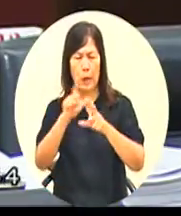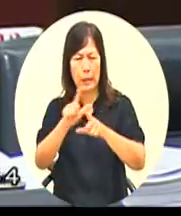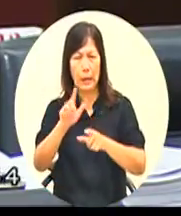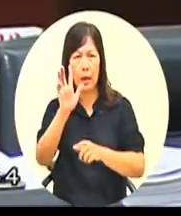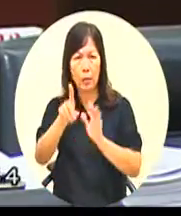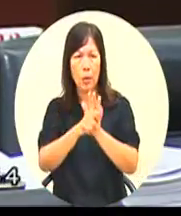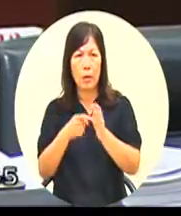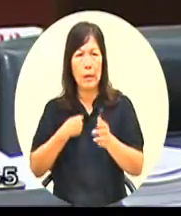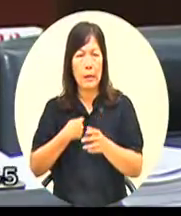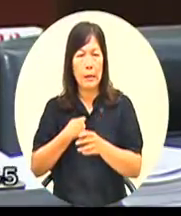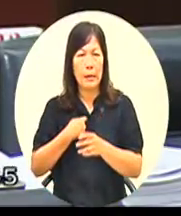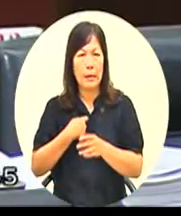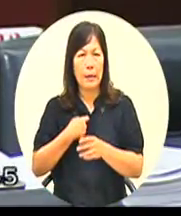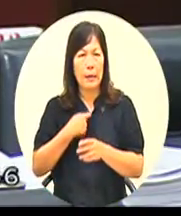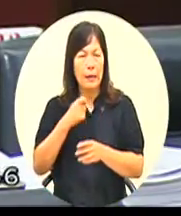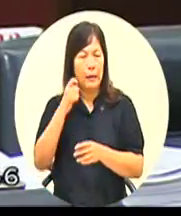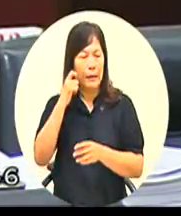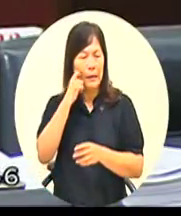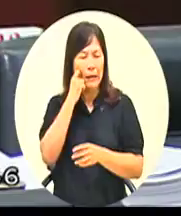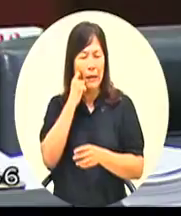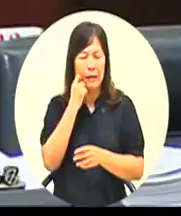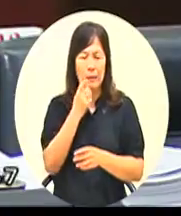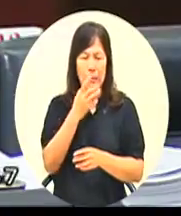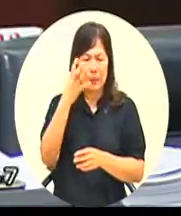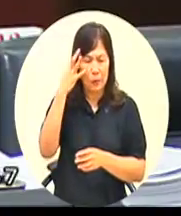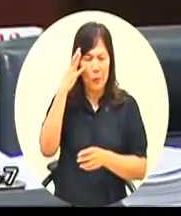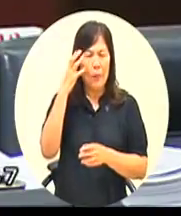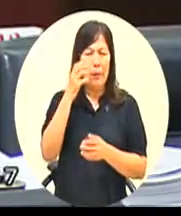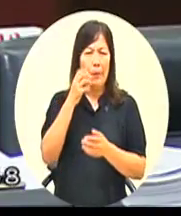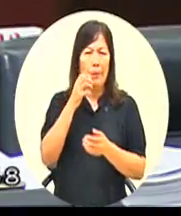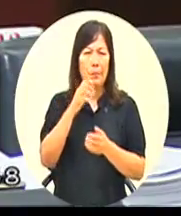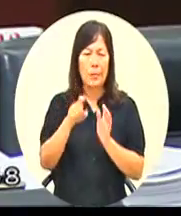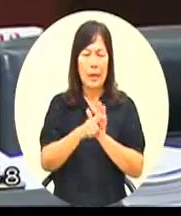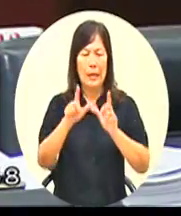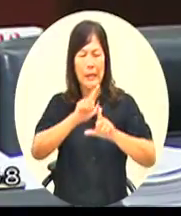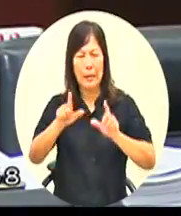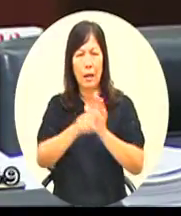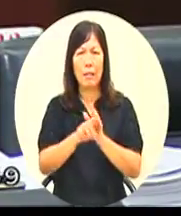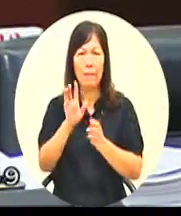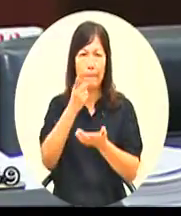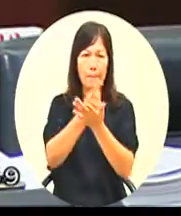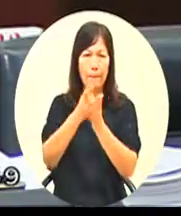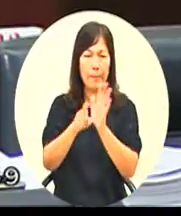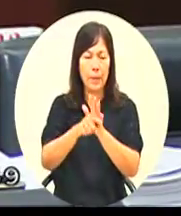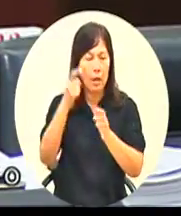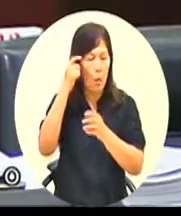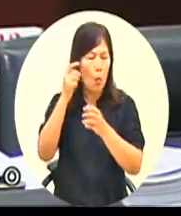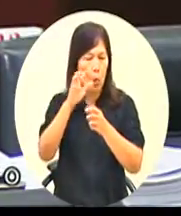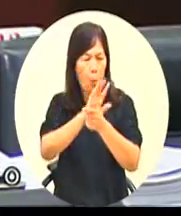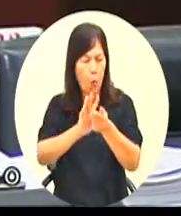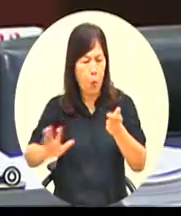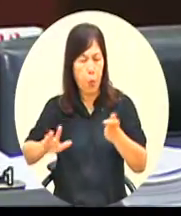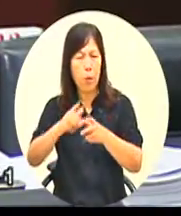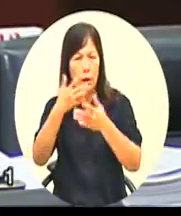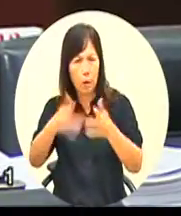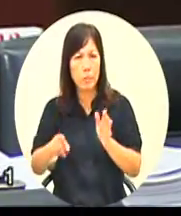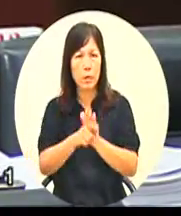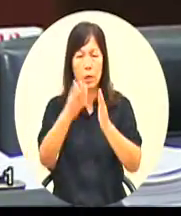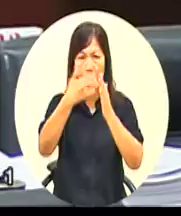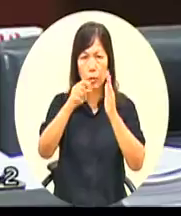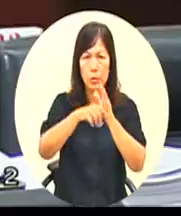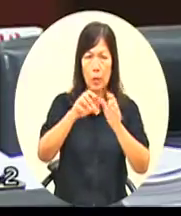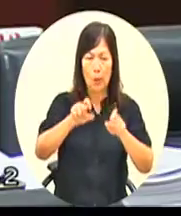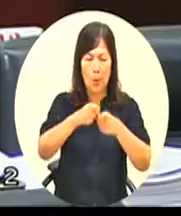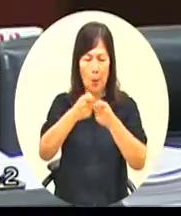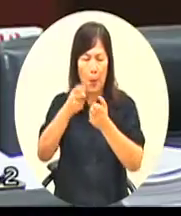们难以预测的一个大，所以造成很多的灾情，尤其是学校的灾情是